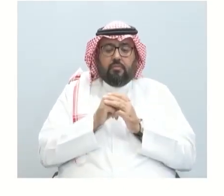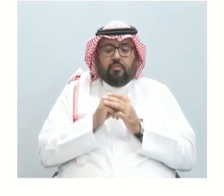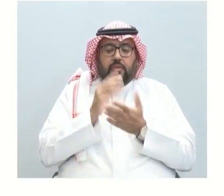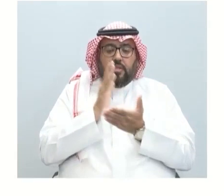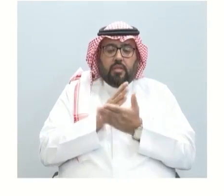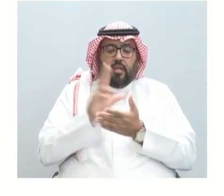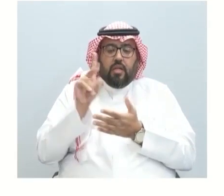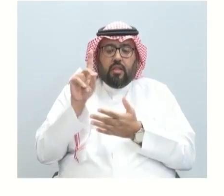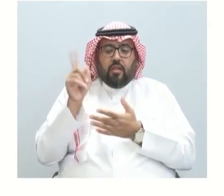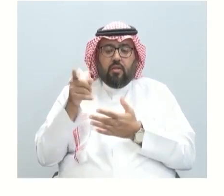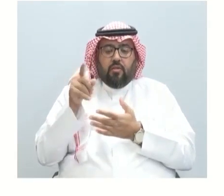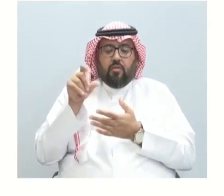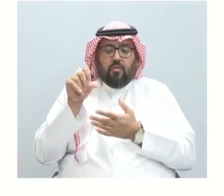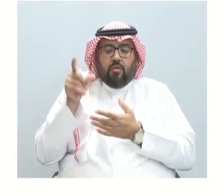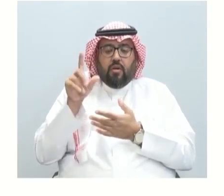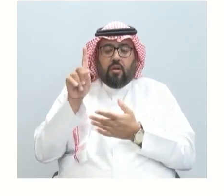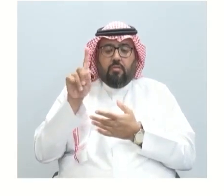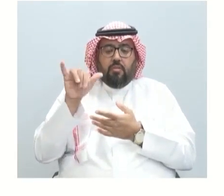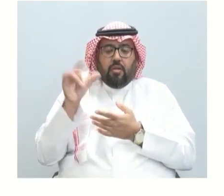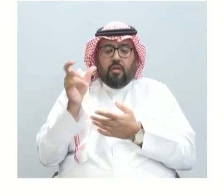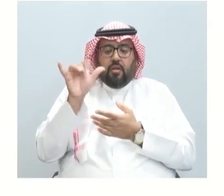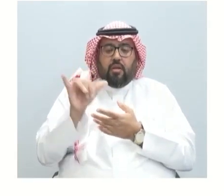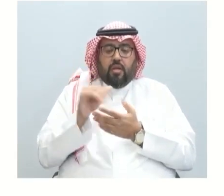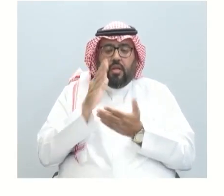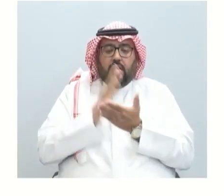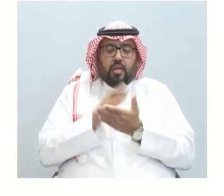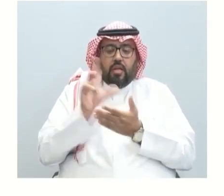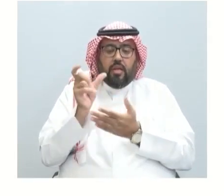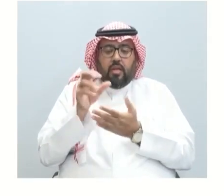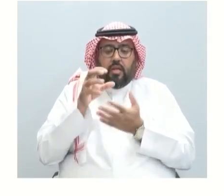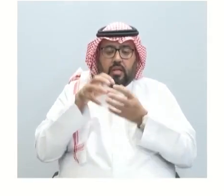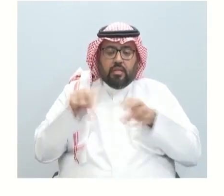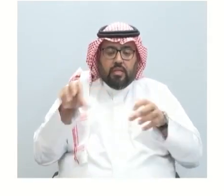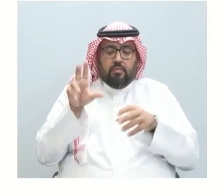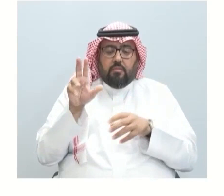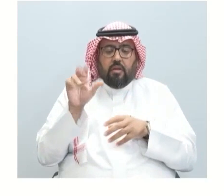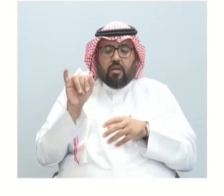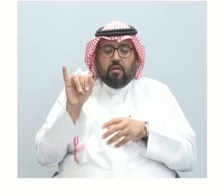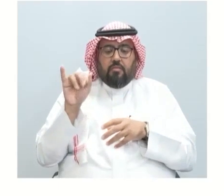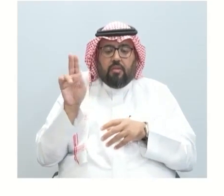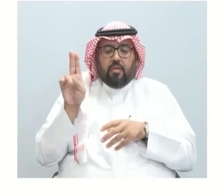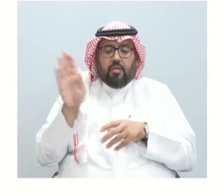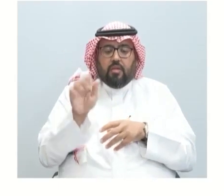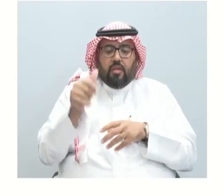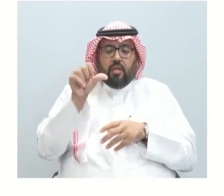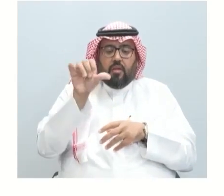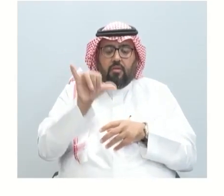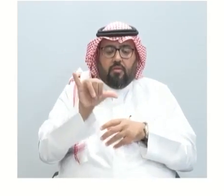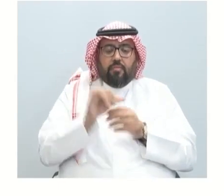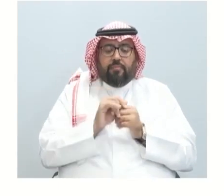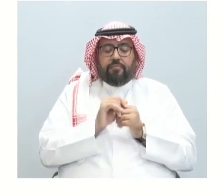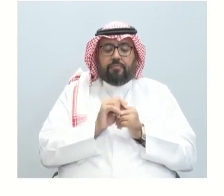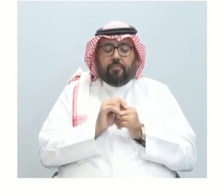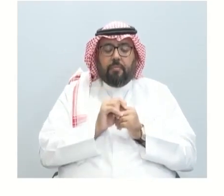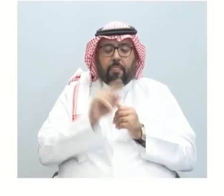الخليه الطور البيني الانقسام المتساوي وانقسام السيتوبلازم اكبر زمن تستغرق الخليه خلال هذه